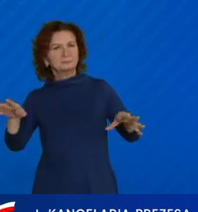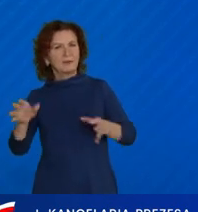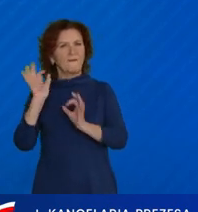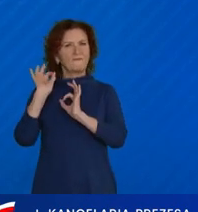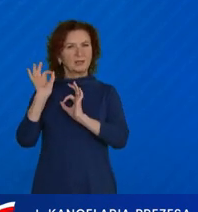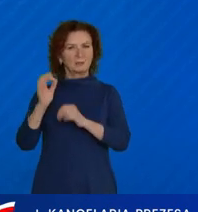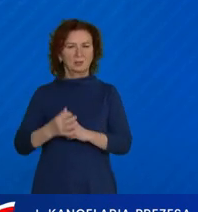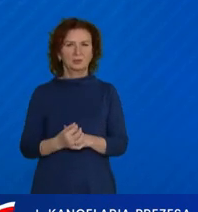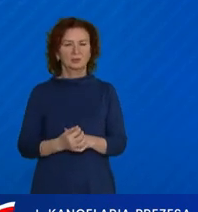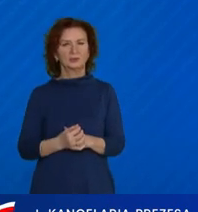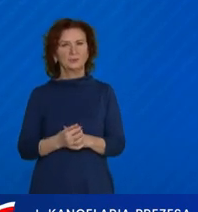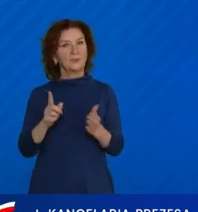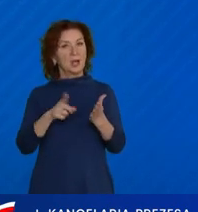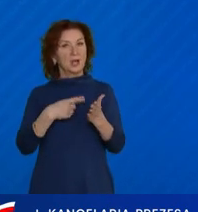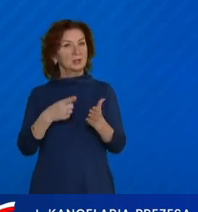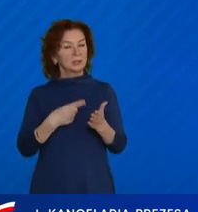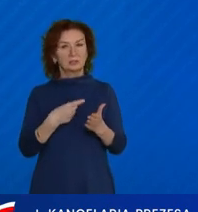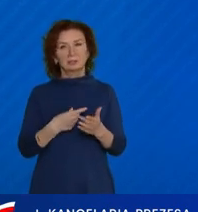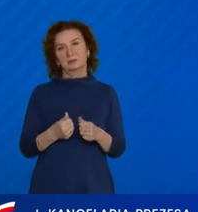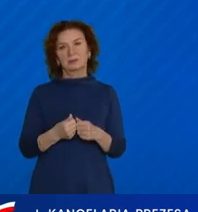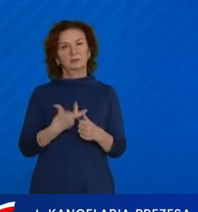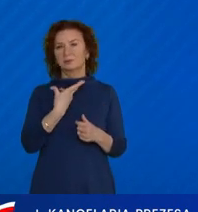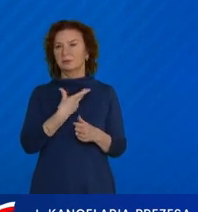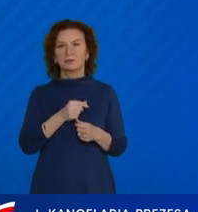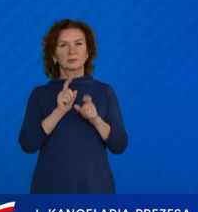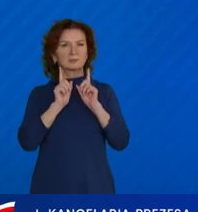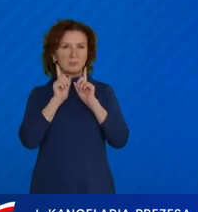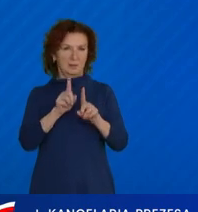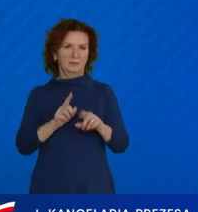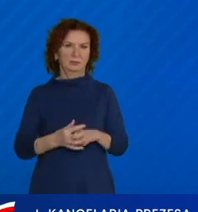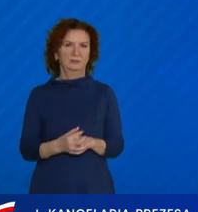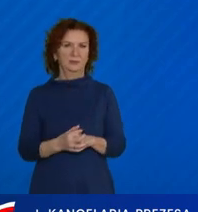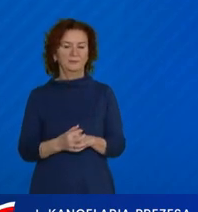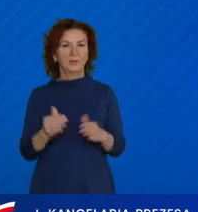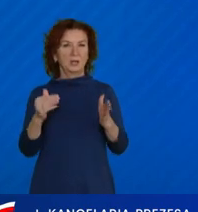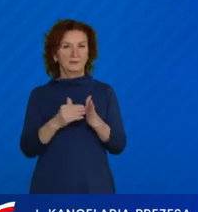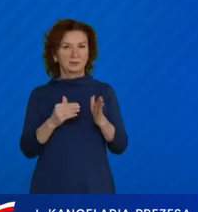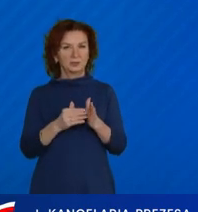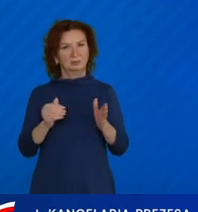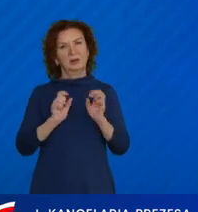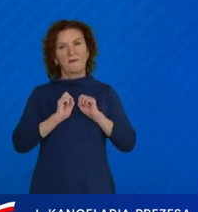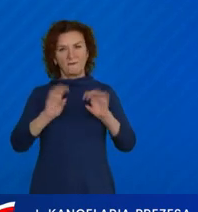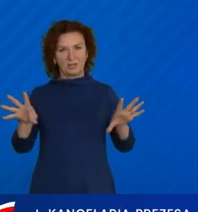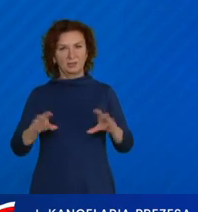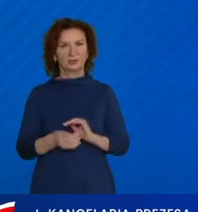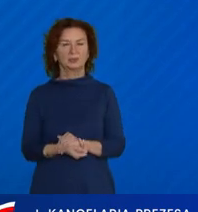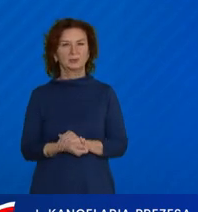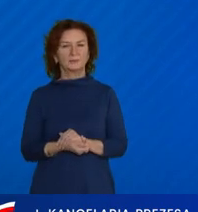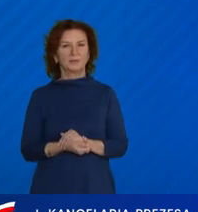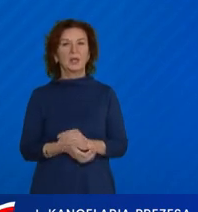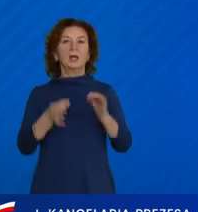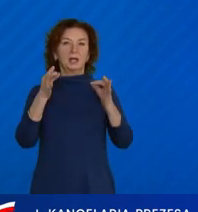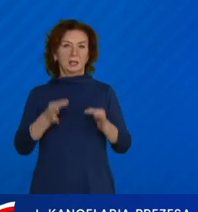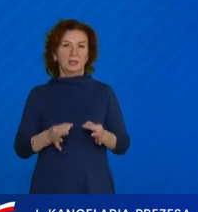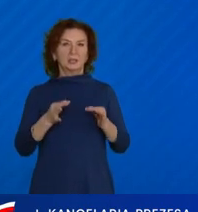niestety często niewiele mają wspólnego z rzeczywistością, więc warto od razu je wyjaśniać. Proszę państwa,